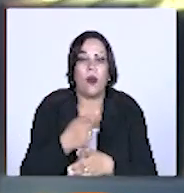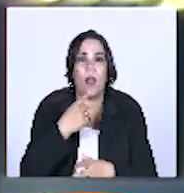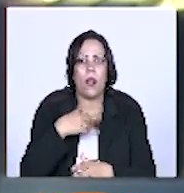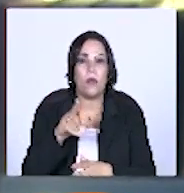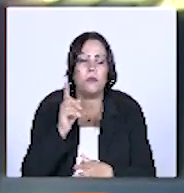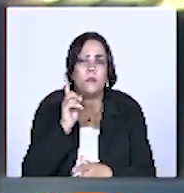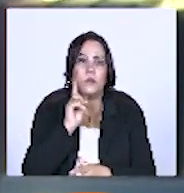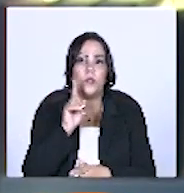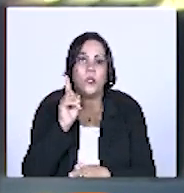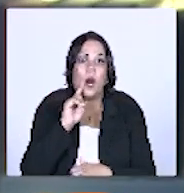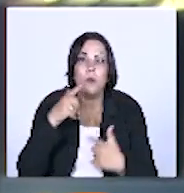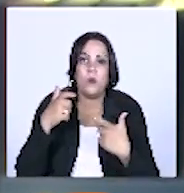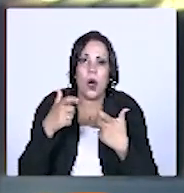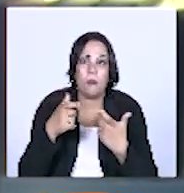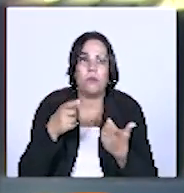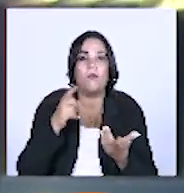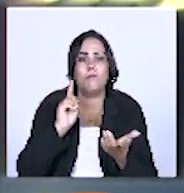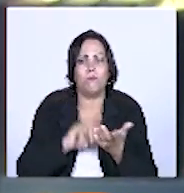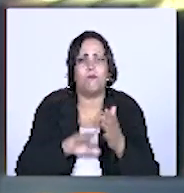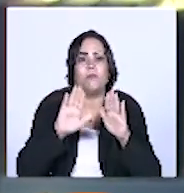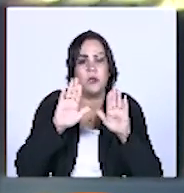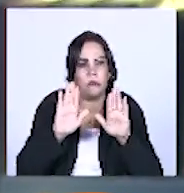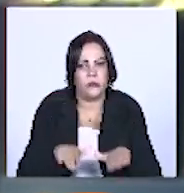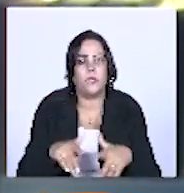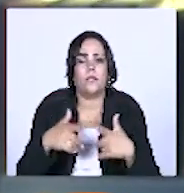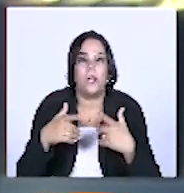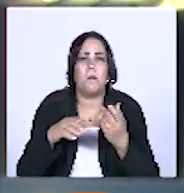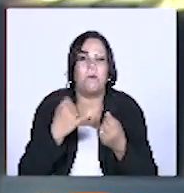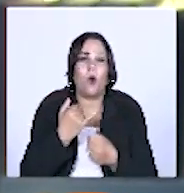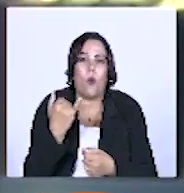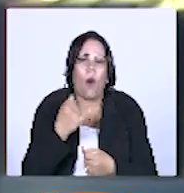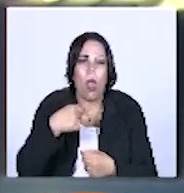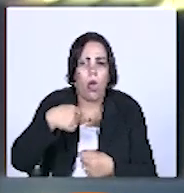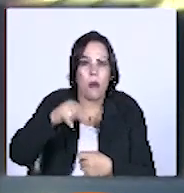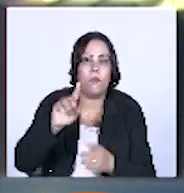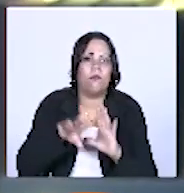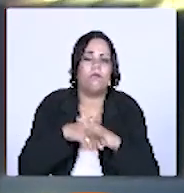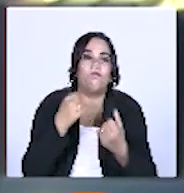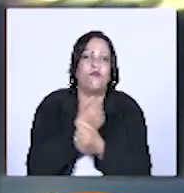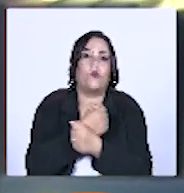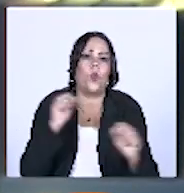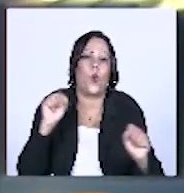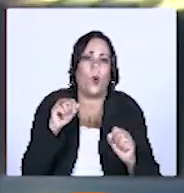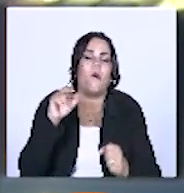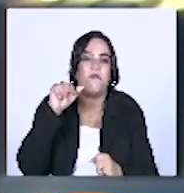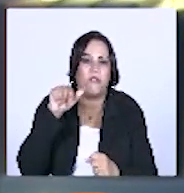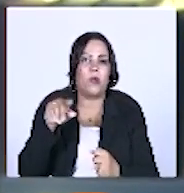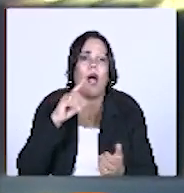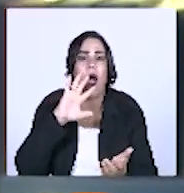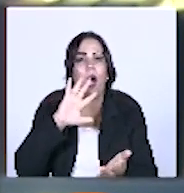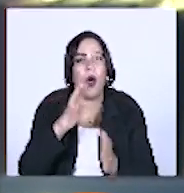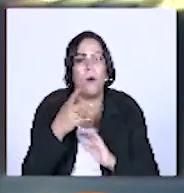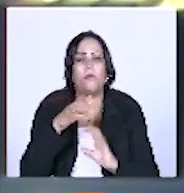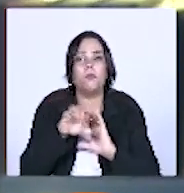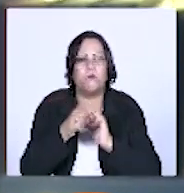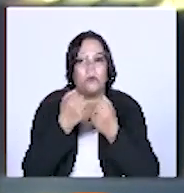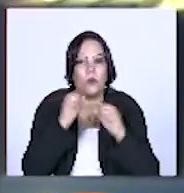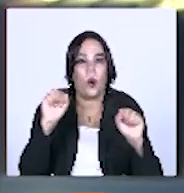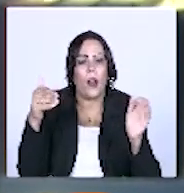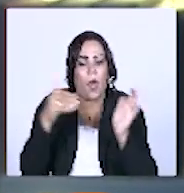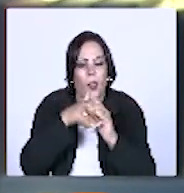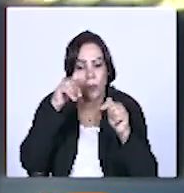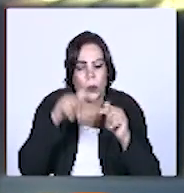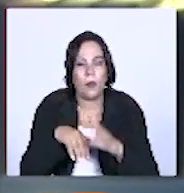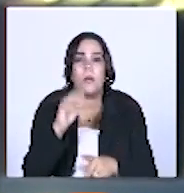تنفلت الاوضاع فهي على وشك ان تنفلت او انفلتت حتى الان